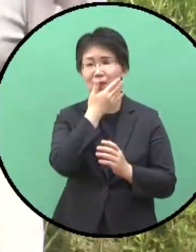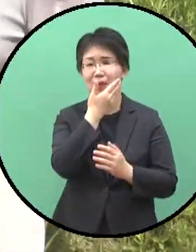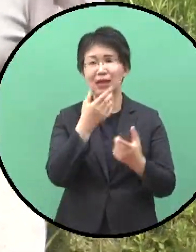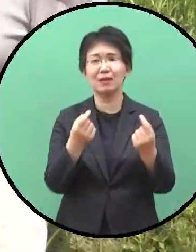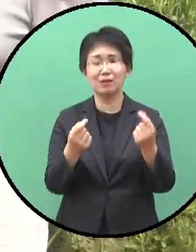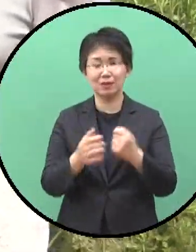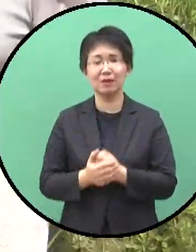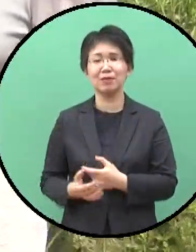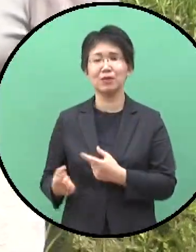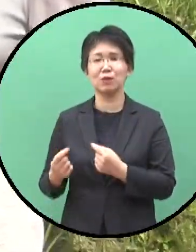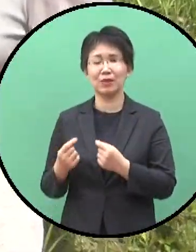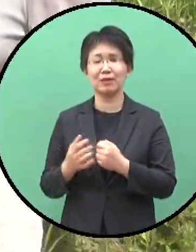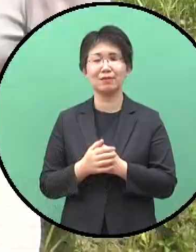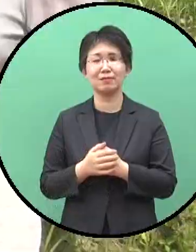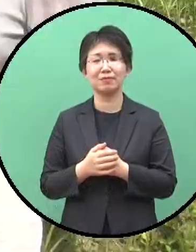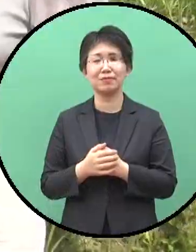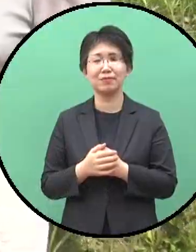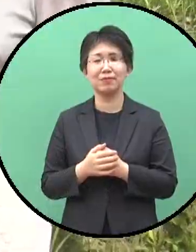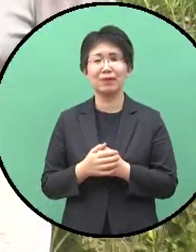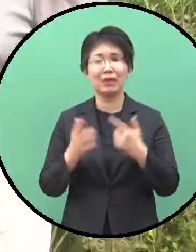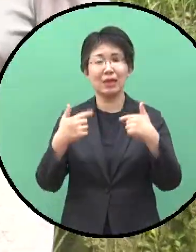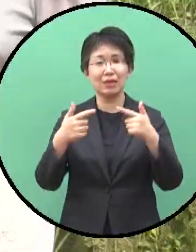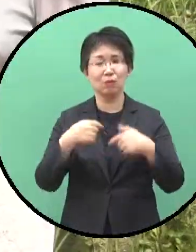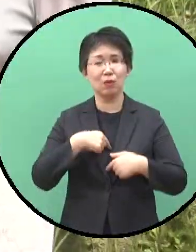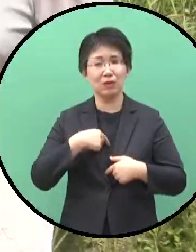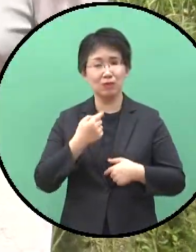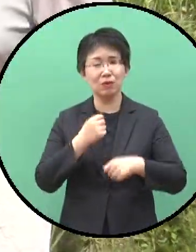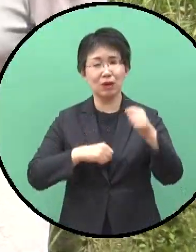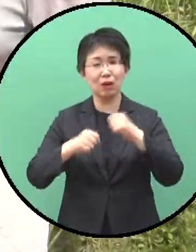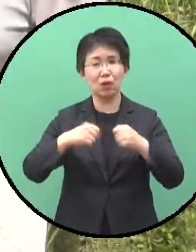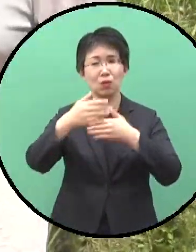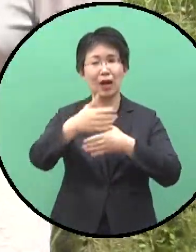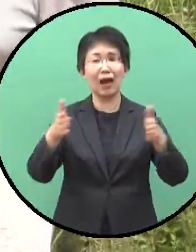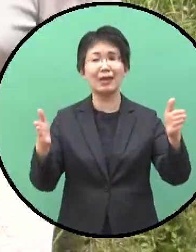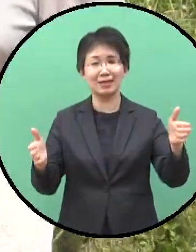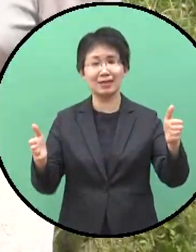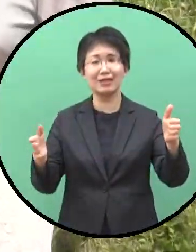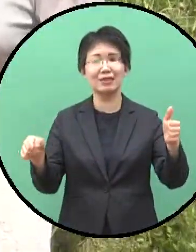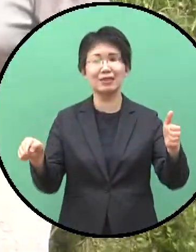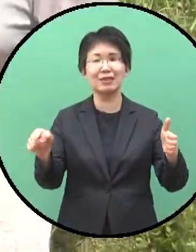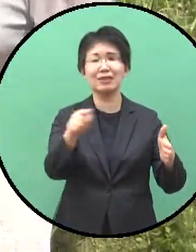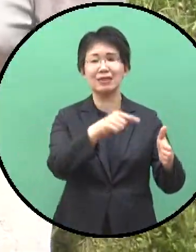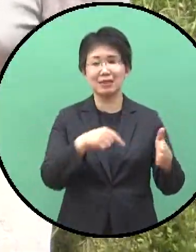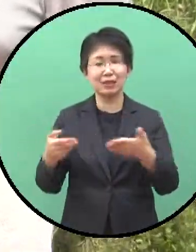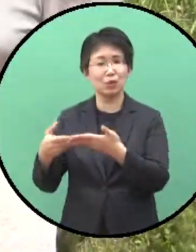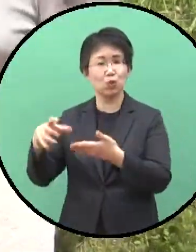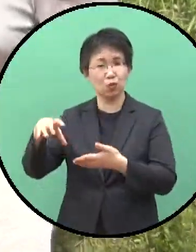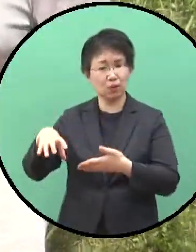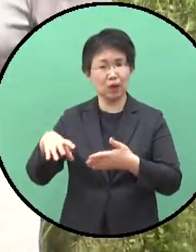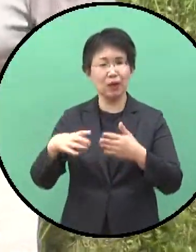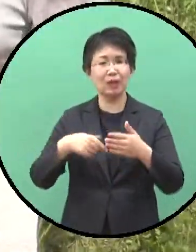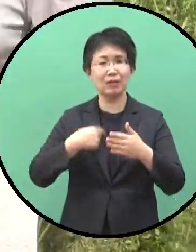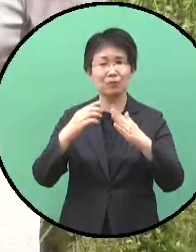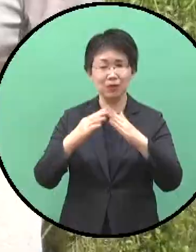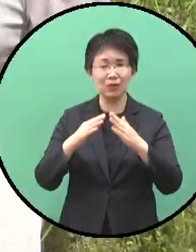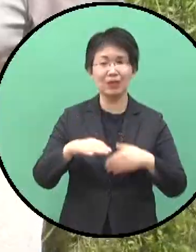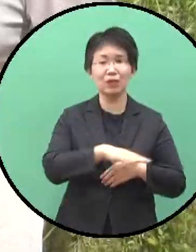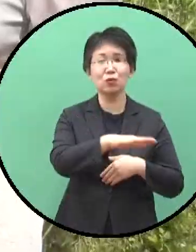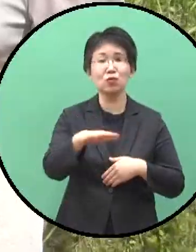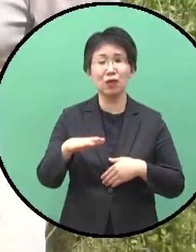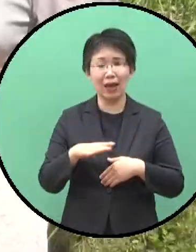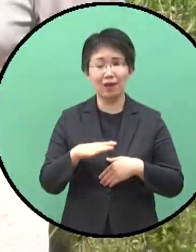ですね。常日頃ご自分が行動されている範囲、おっしゃっていたように職場とかご自宅の周辺